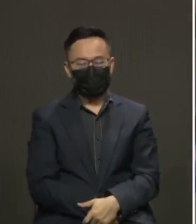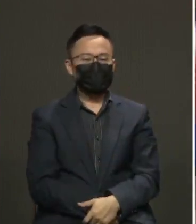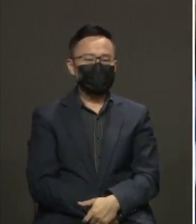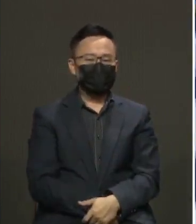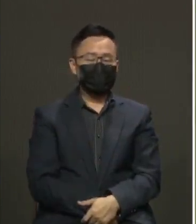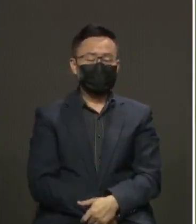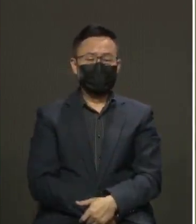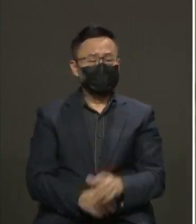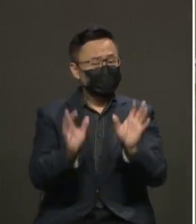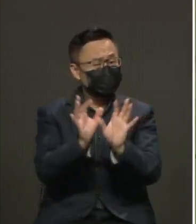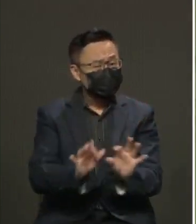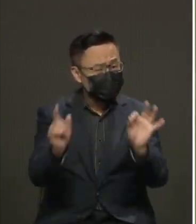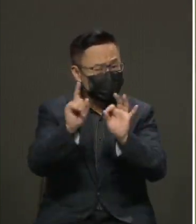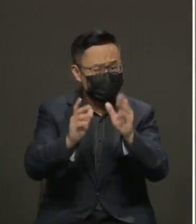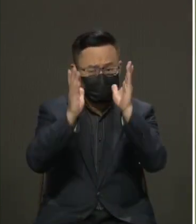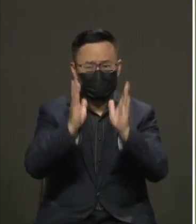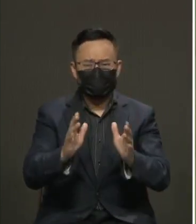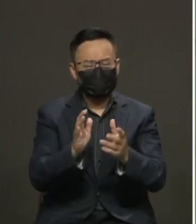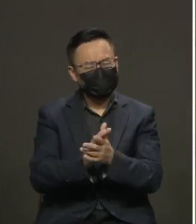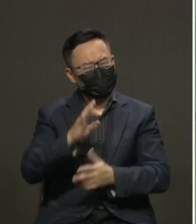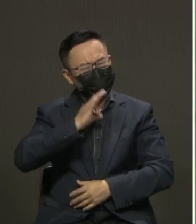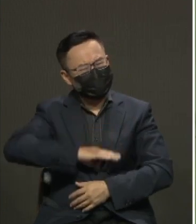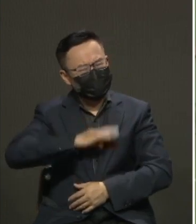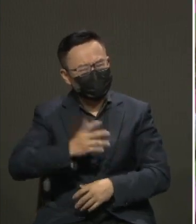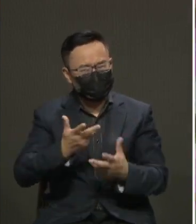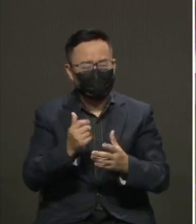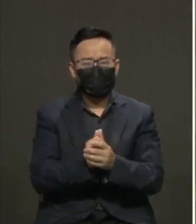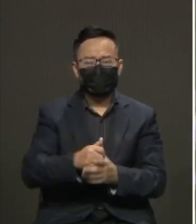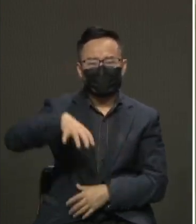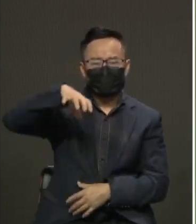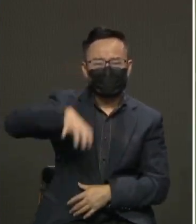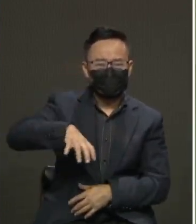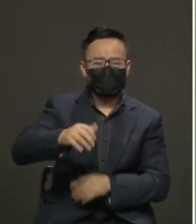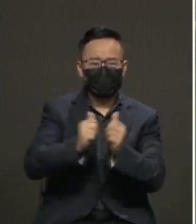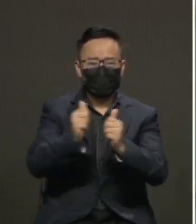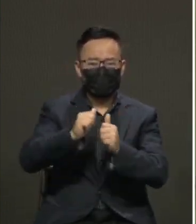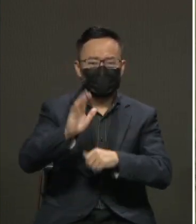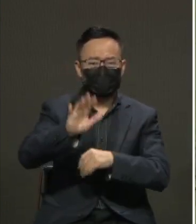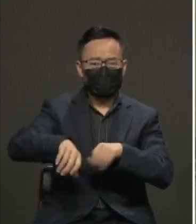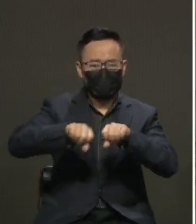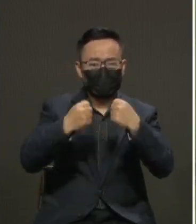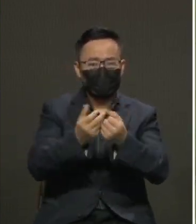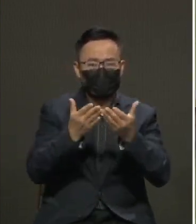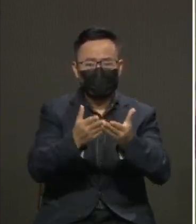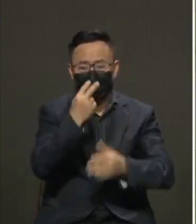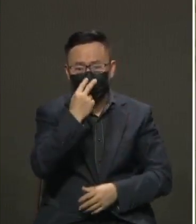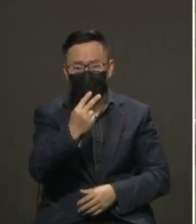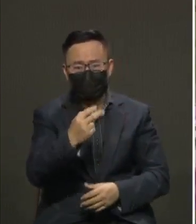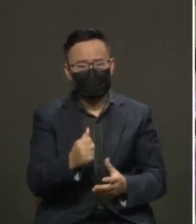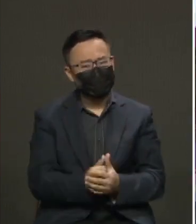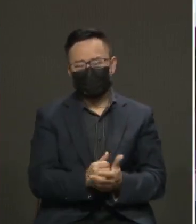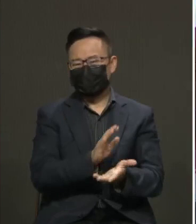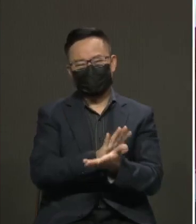ก็มีอีกเรื่องนึงที่แฟนๆอาจจะอยากติงกันนิดนึงนะสำหรับสนามซ้อมไม่ใช่สิต้องเรียกว่าสนามแข่งและสนามซ้อมของท่